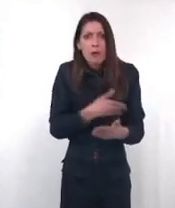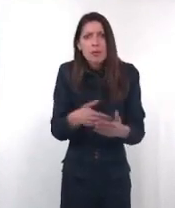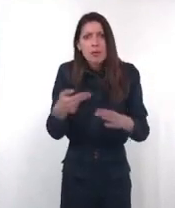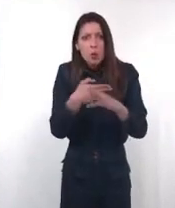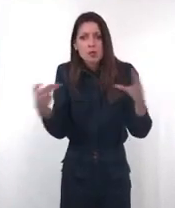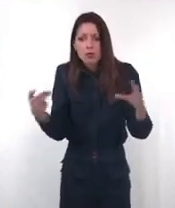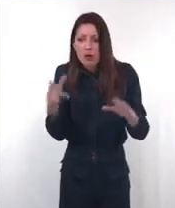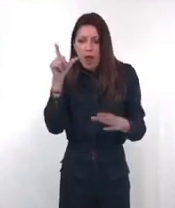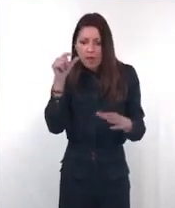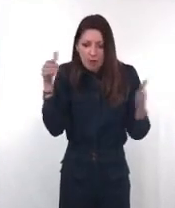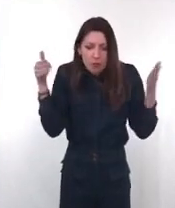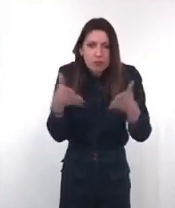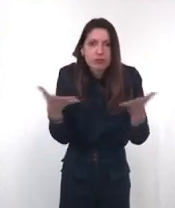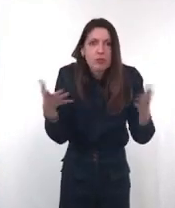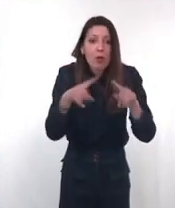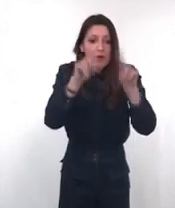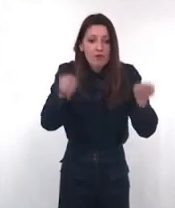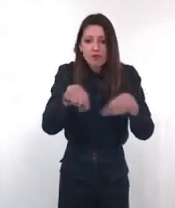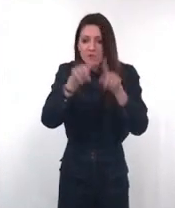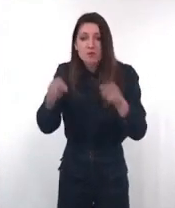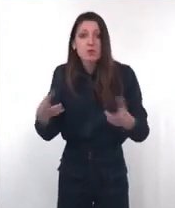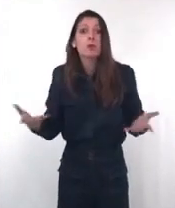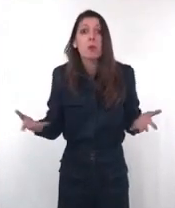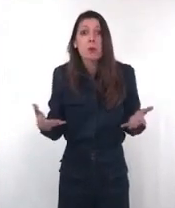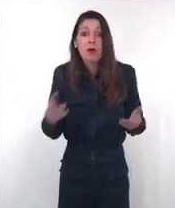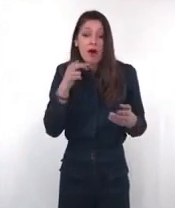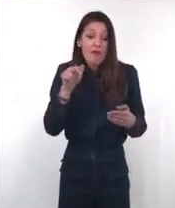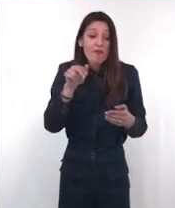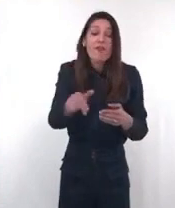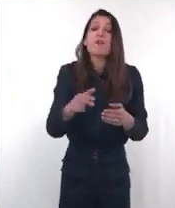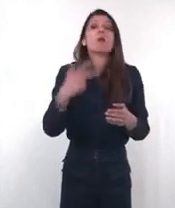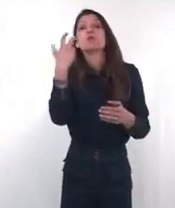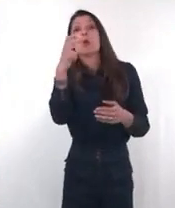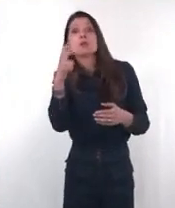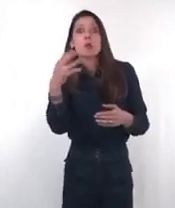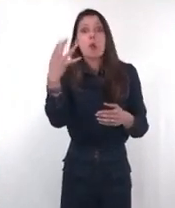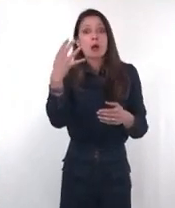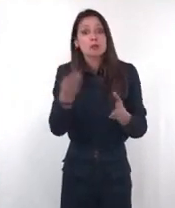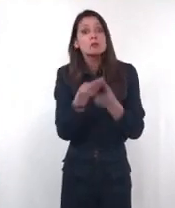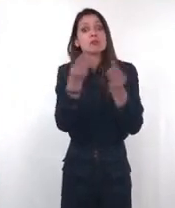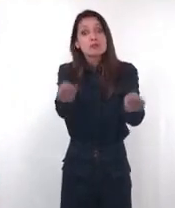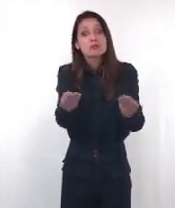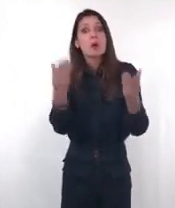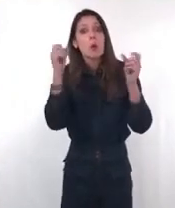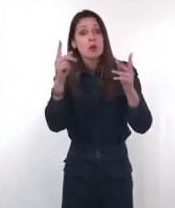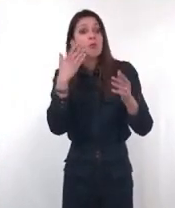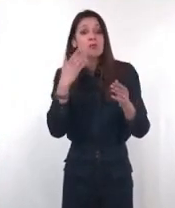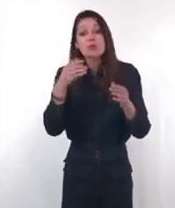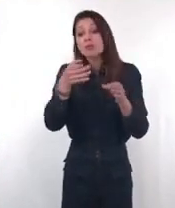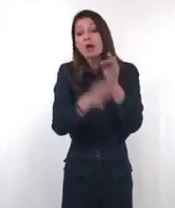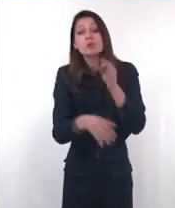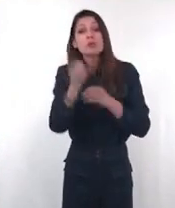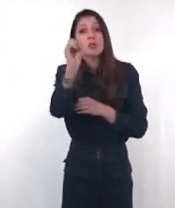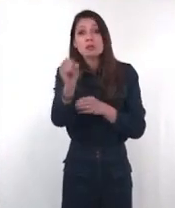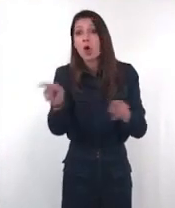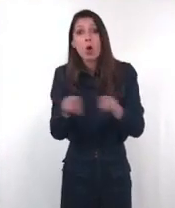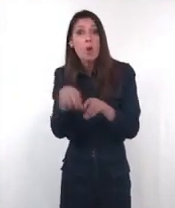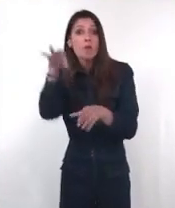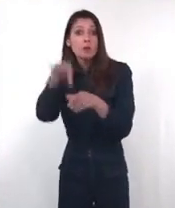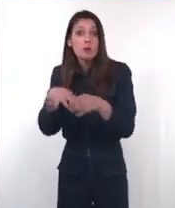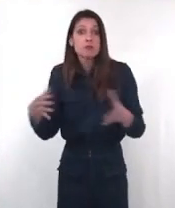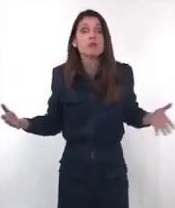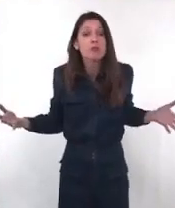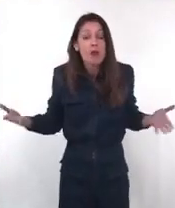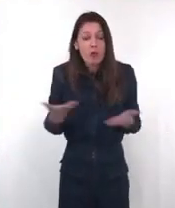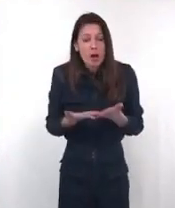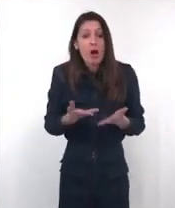quoi c'est porté? Le nombre de fiches. Moi, demain, on va pouvoir en déposer 300 ou 400. Hein, s'il y a 0 à chaque fois, comme c'est souvent le cas sur les votes. C'est tout ce qu'on vous demande.